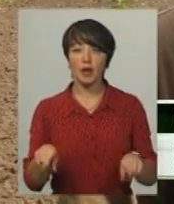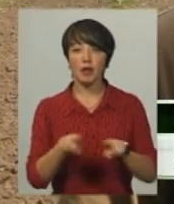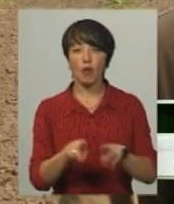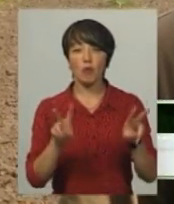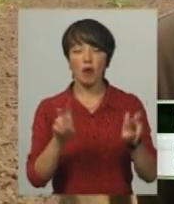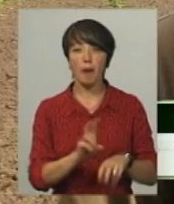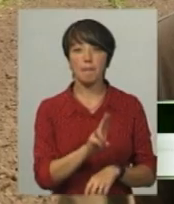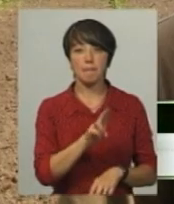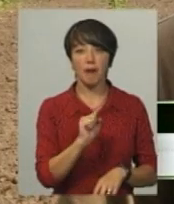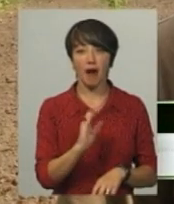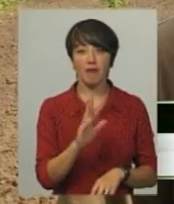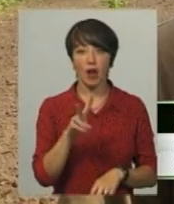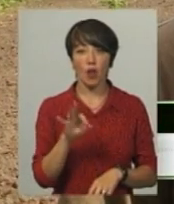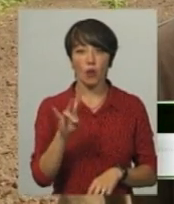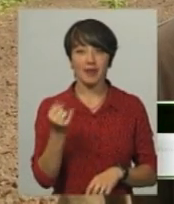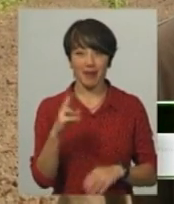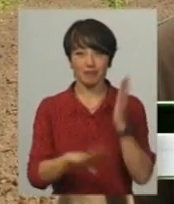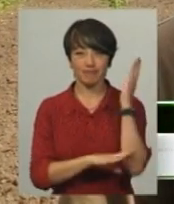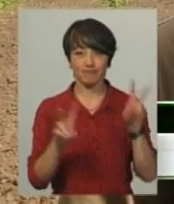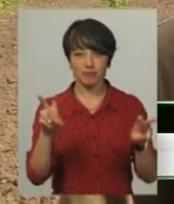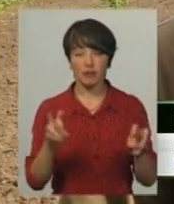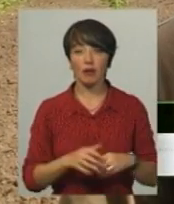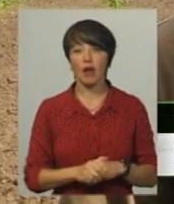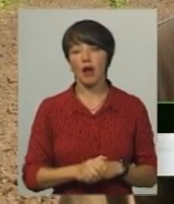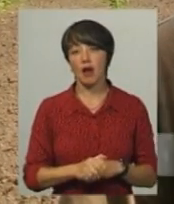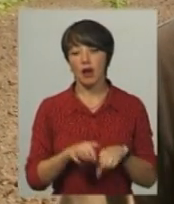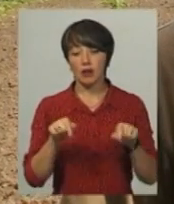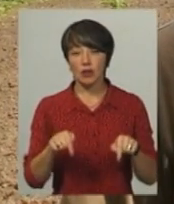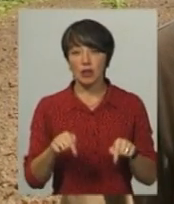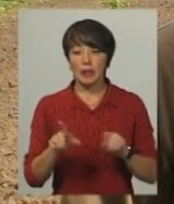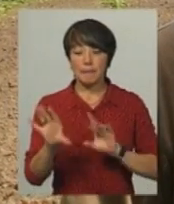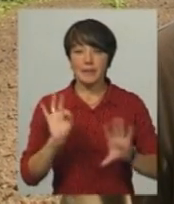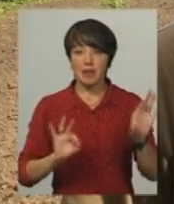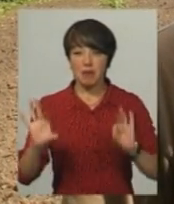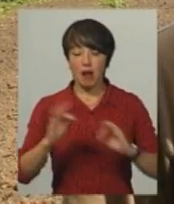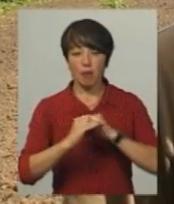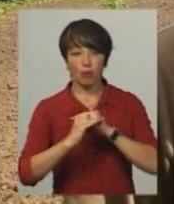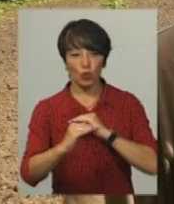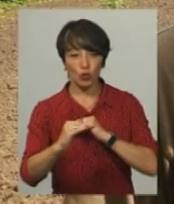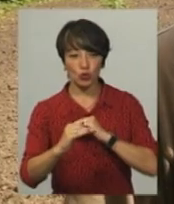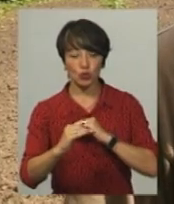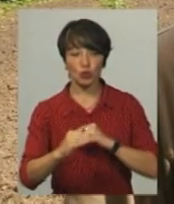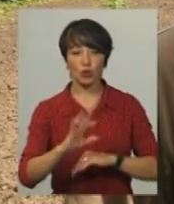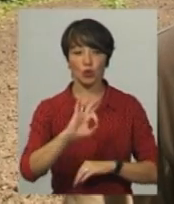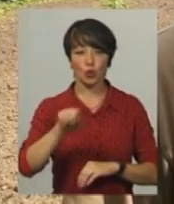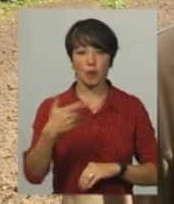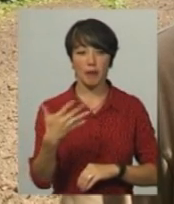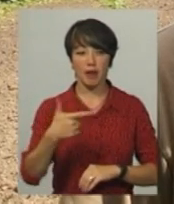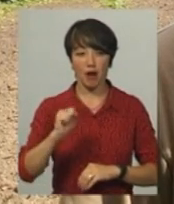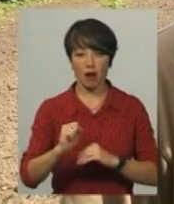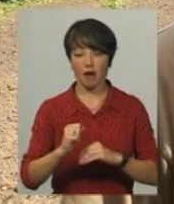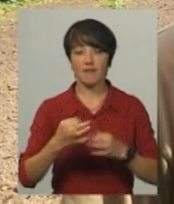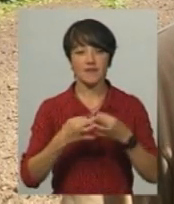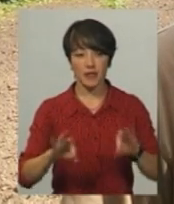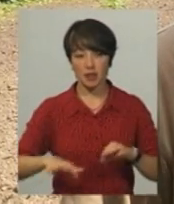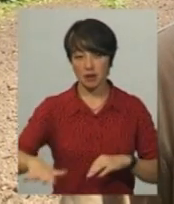як павлонія. Ми в Сковородецькому лісництві підібрали площу пів гектара вільну,